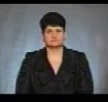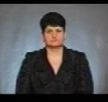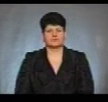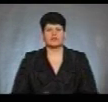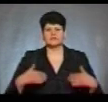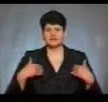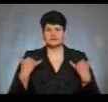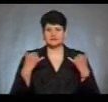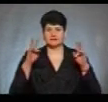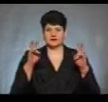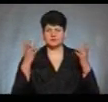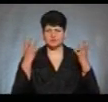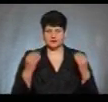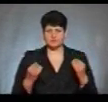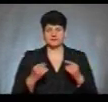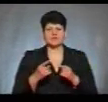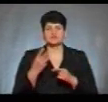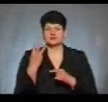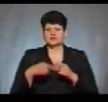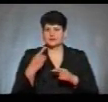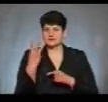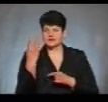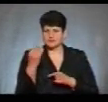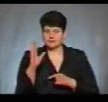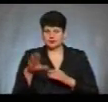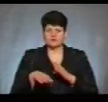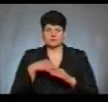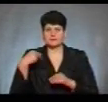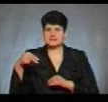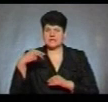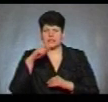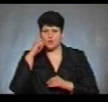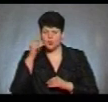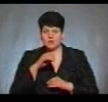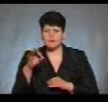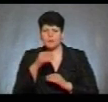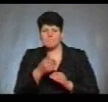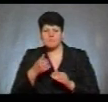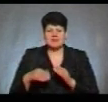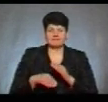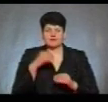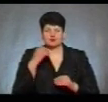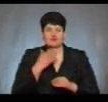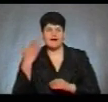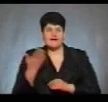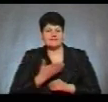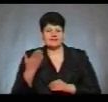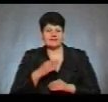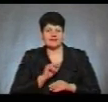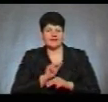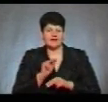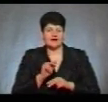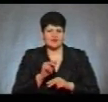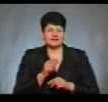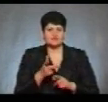Вітаю вас в ефірі «Тема дня». Вже за 3 дні відбудуться вибори президента України. Про передвиборчу агітацію та готовність до виборів сьогодні